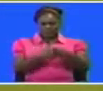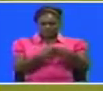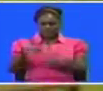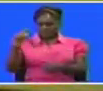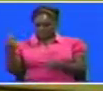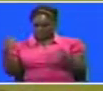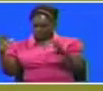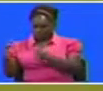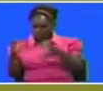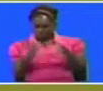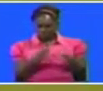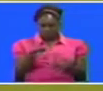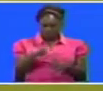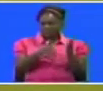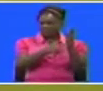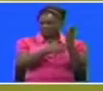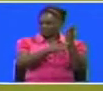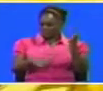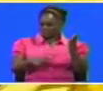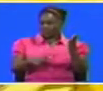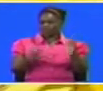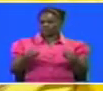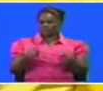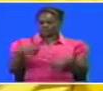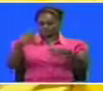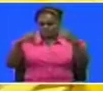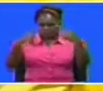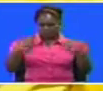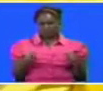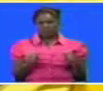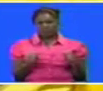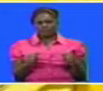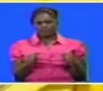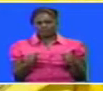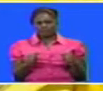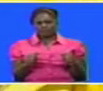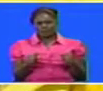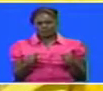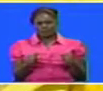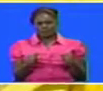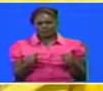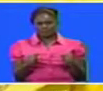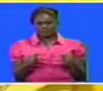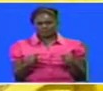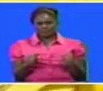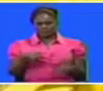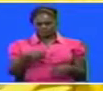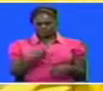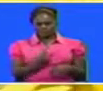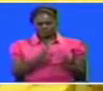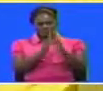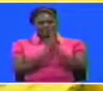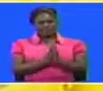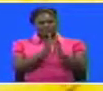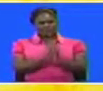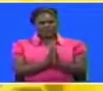Kenya ambazo zinapigia upatu kung'aa. We've played Kenya a few times, even at the national level. We played against